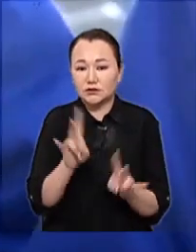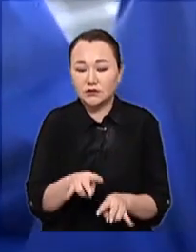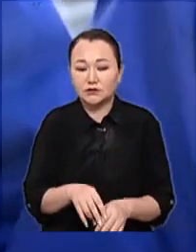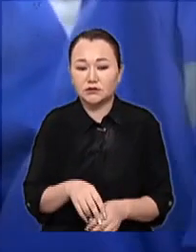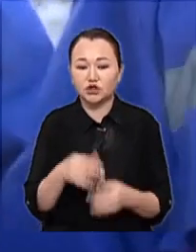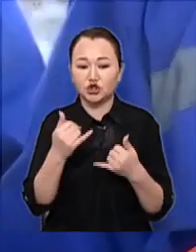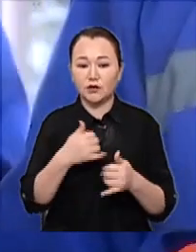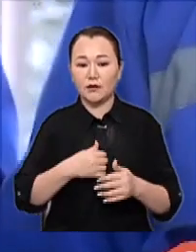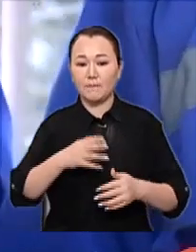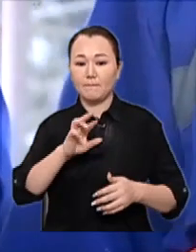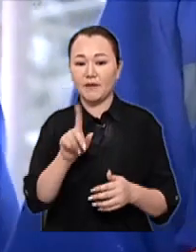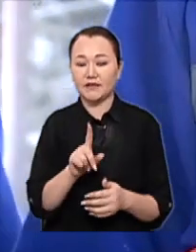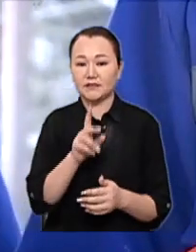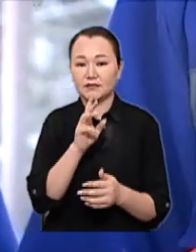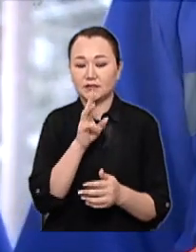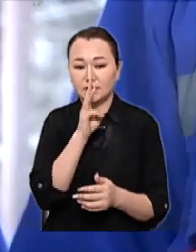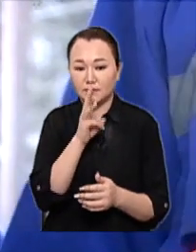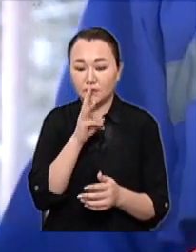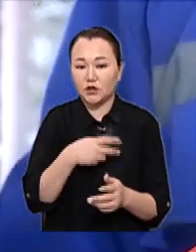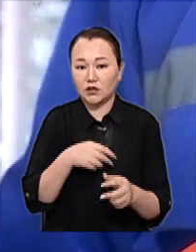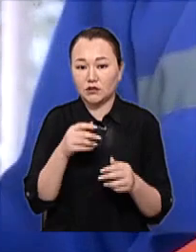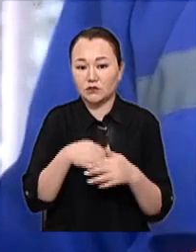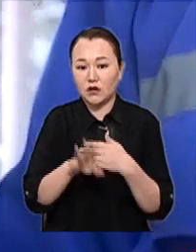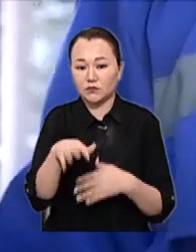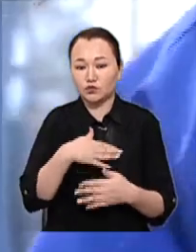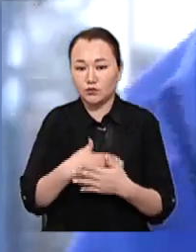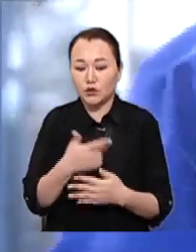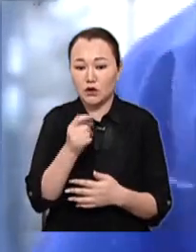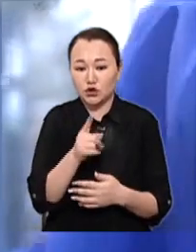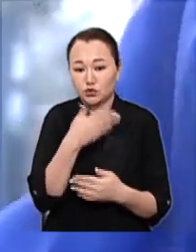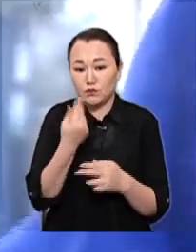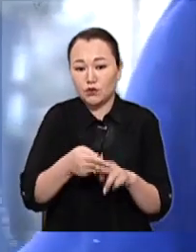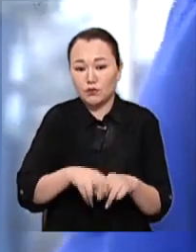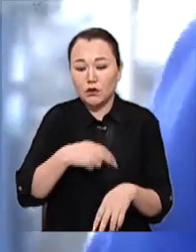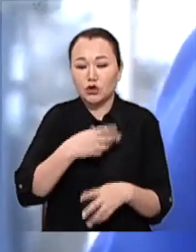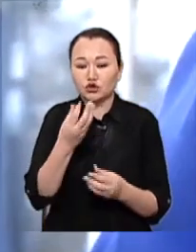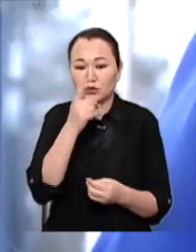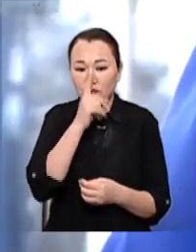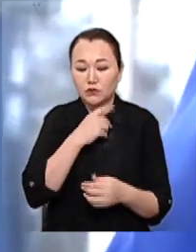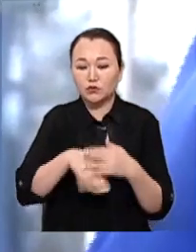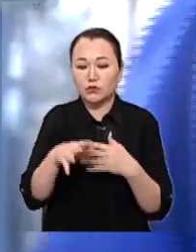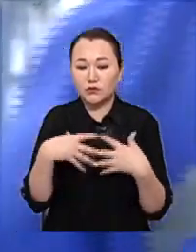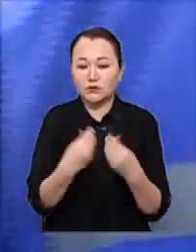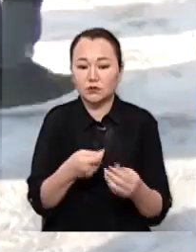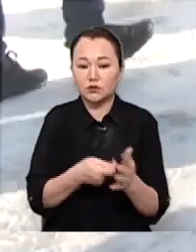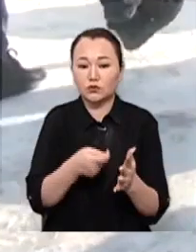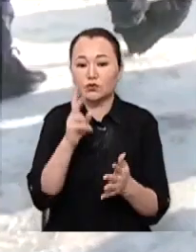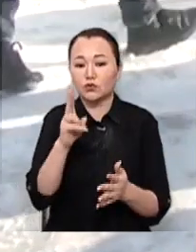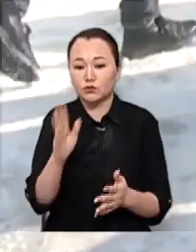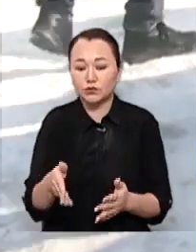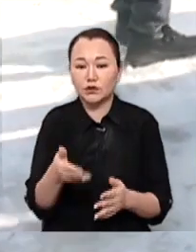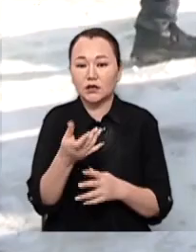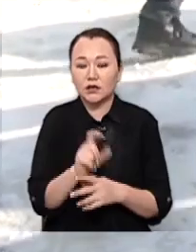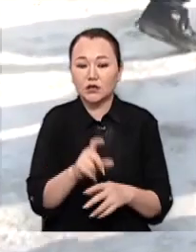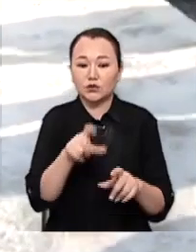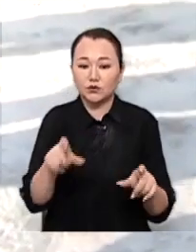Кәмі бес содержание отырмын, айлық жоқ, жұмыс жоқ, например. Газ жоқ, потому что. Тағы бір айға кетеміз. Өзі жөн мен балашаған кім бағады? Бұл тұрғандар